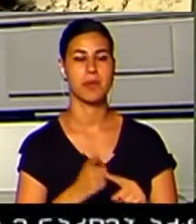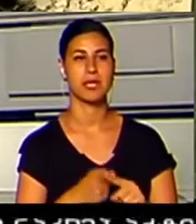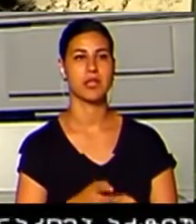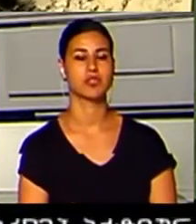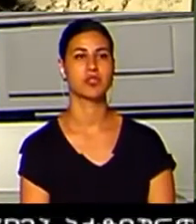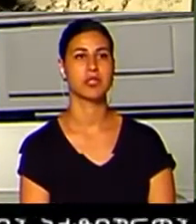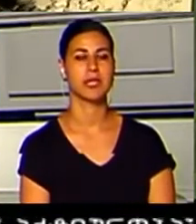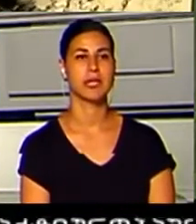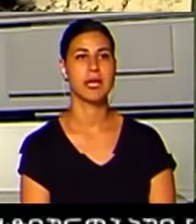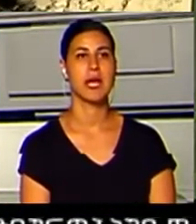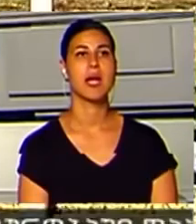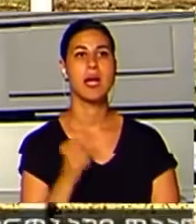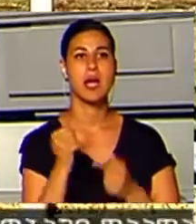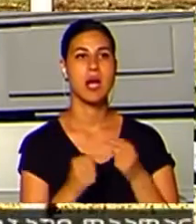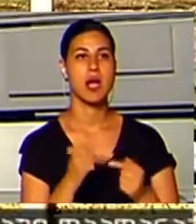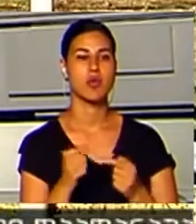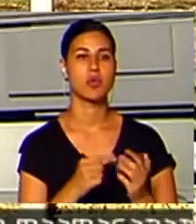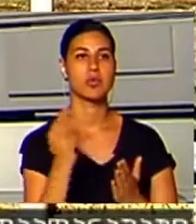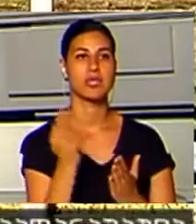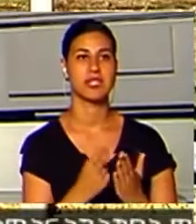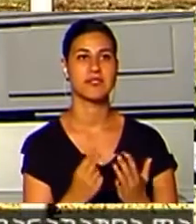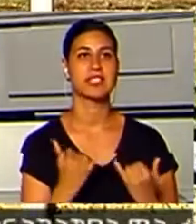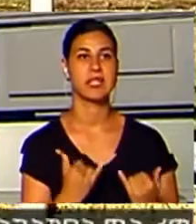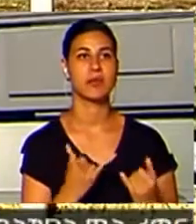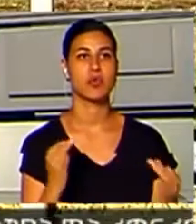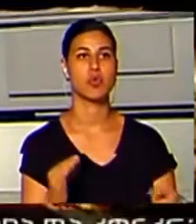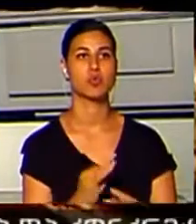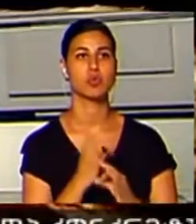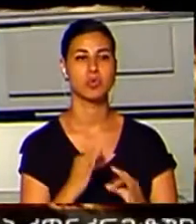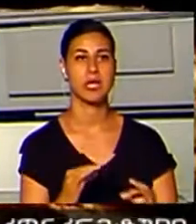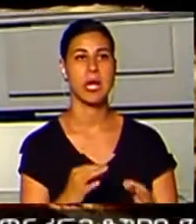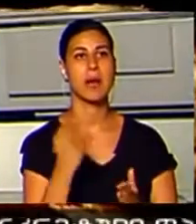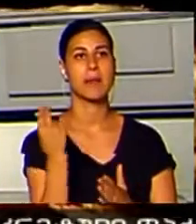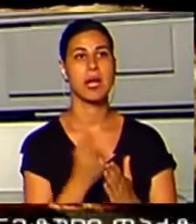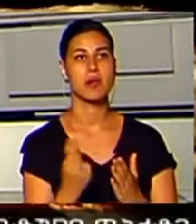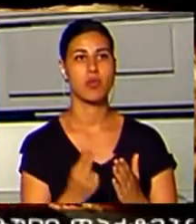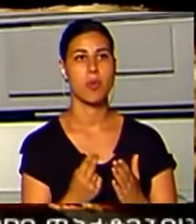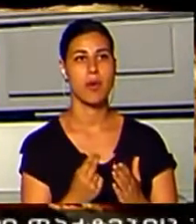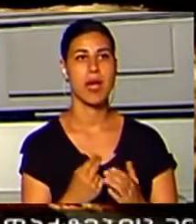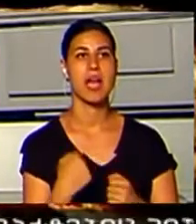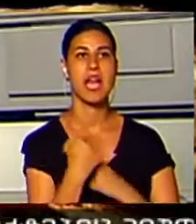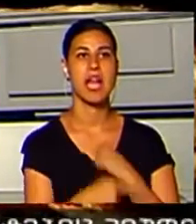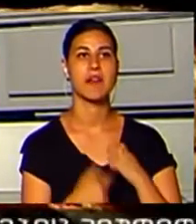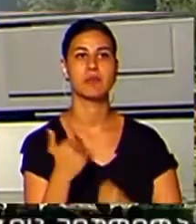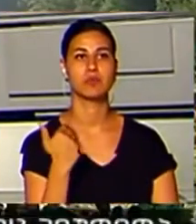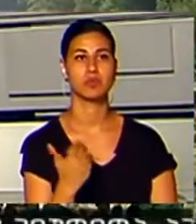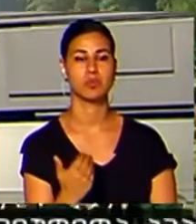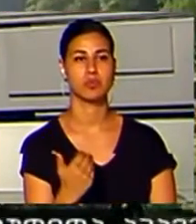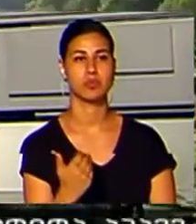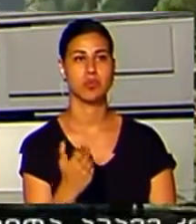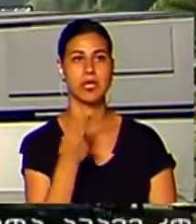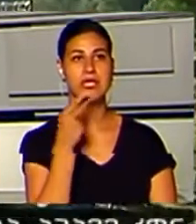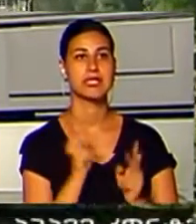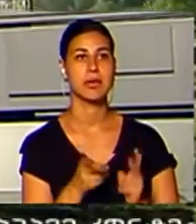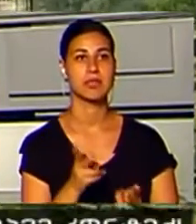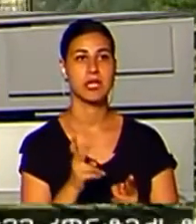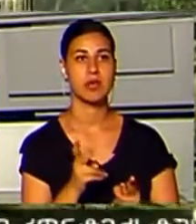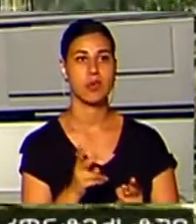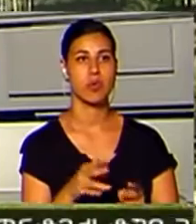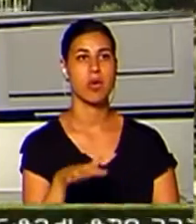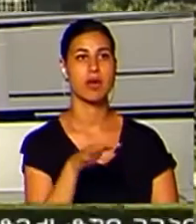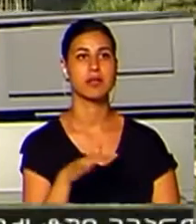ხალხური რეწვა, ტრადიციული და თანამედროვე მუსიკა, მხატვრობა და ხევსურული სამზარეულო. გუდამაყრის ქედის აღმოსავლეთ კალთაზე მდებარე